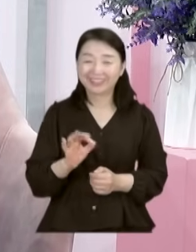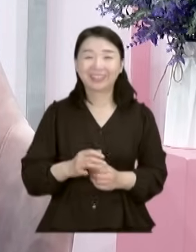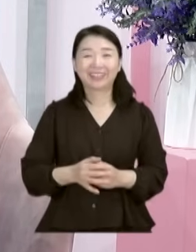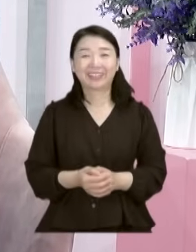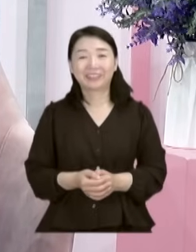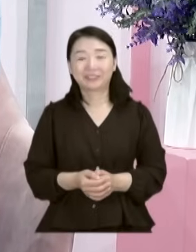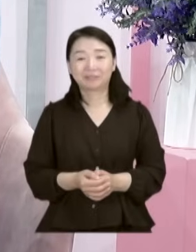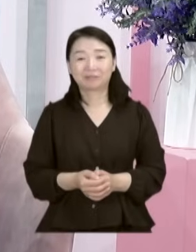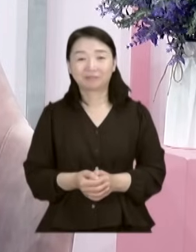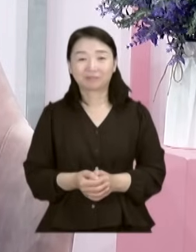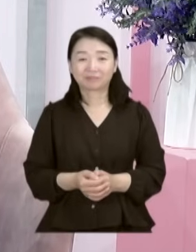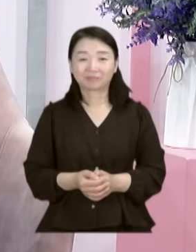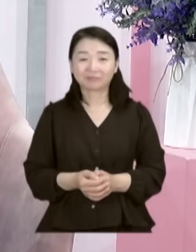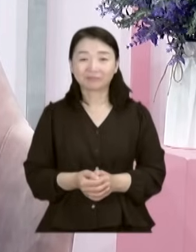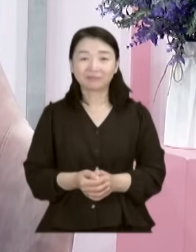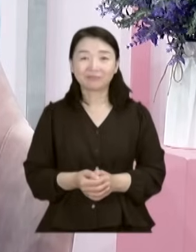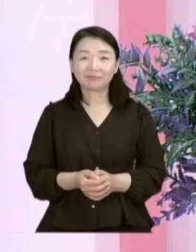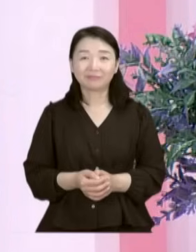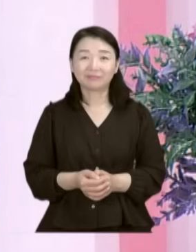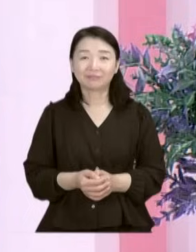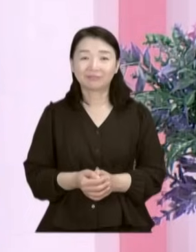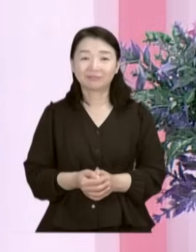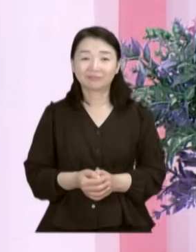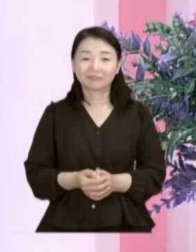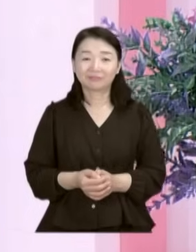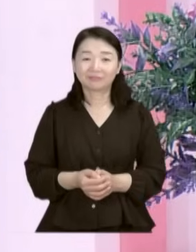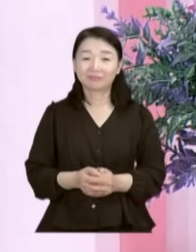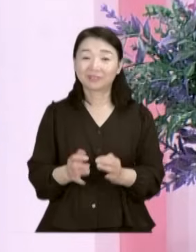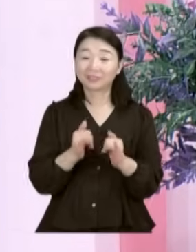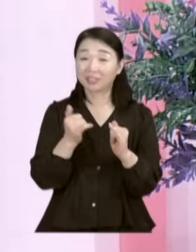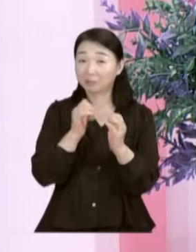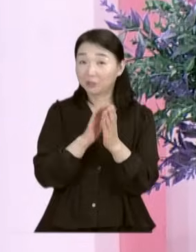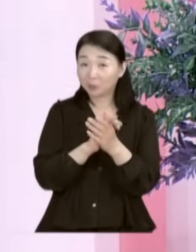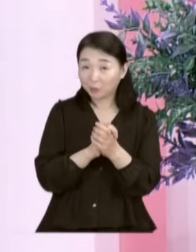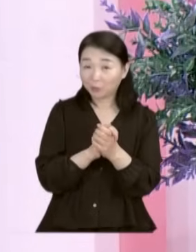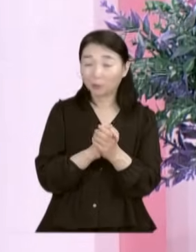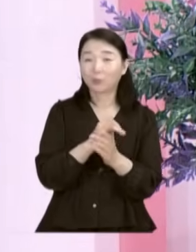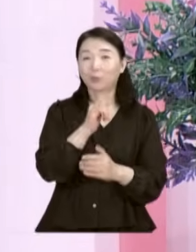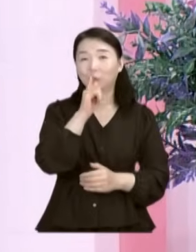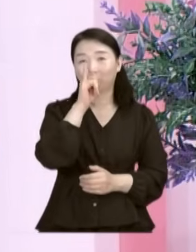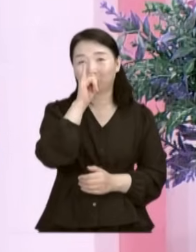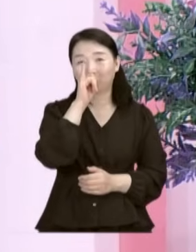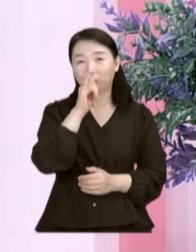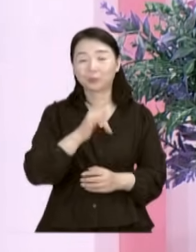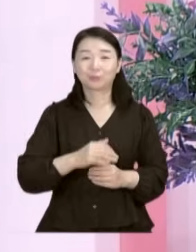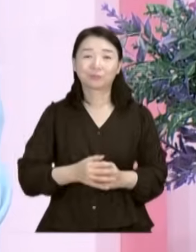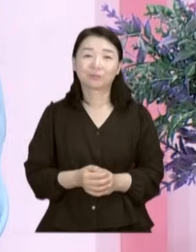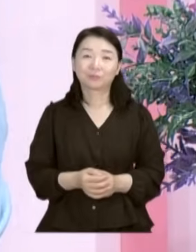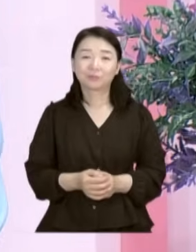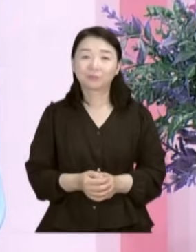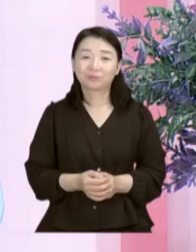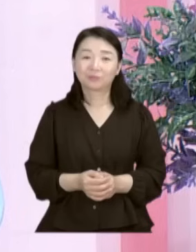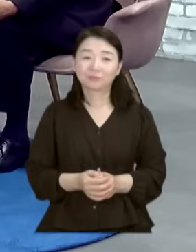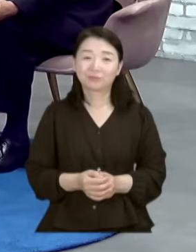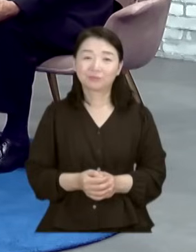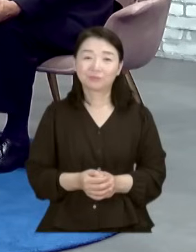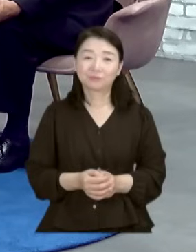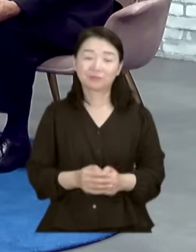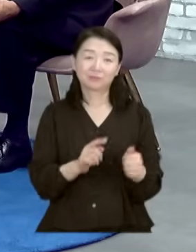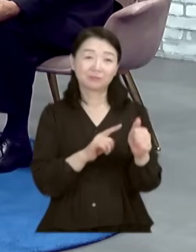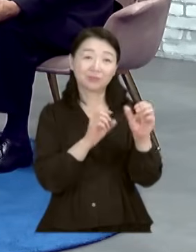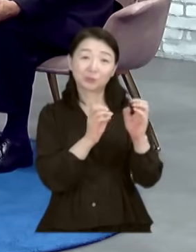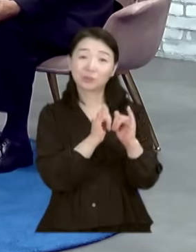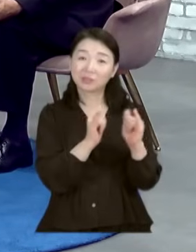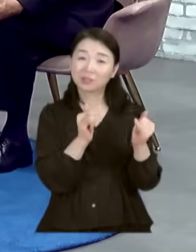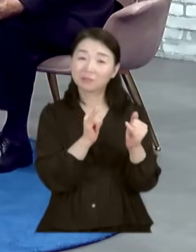저는 진짜 안 오는데 그러니까 이렇게 많은 사람들이 기도하고 정말 우리